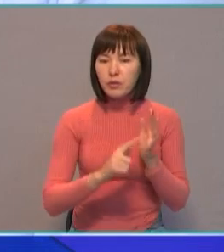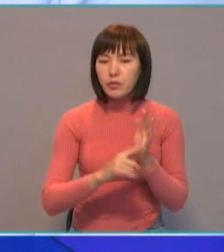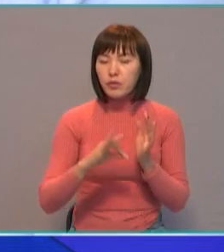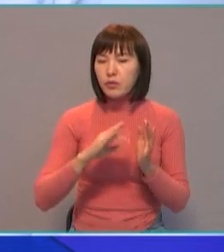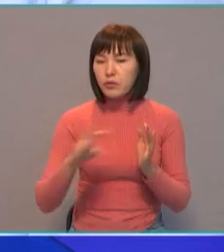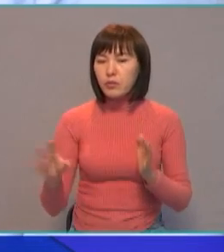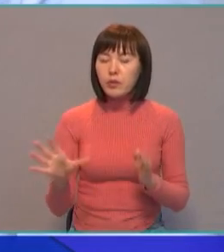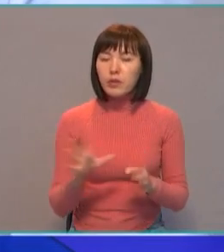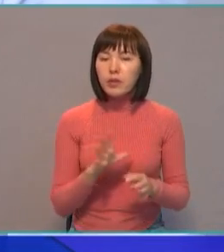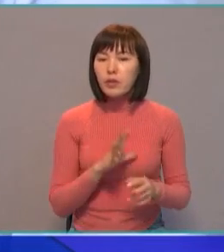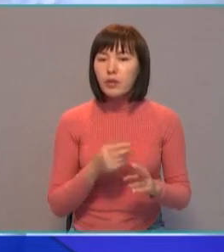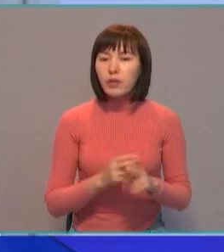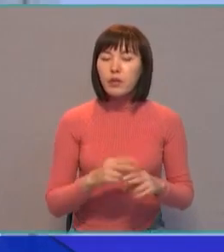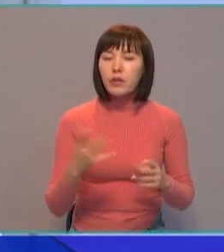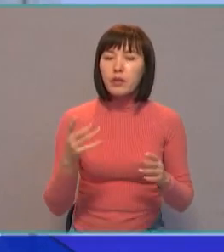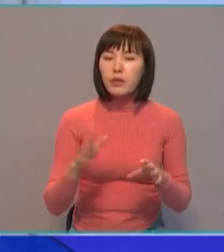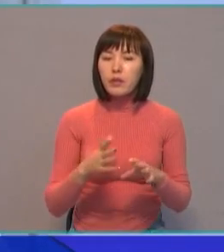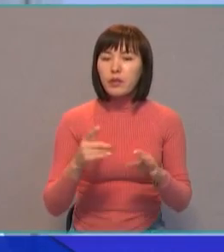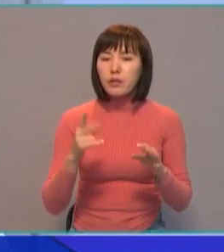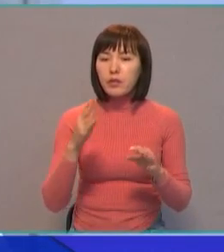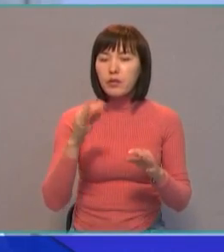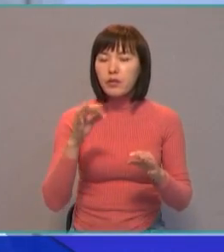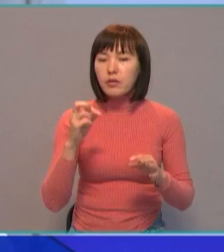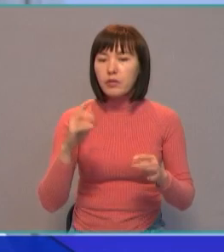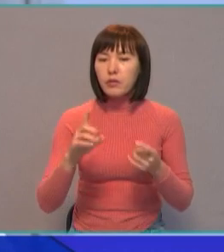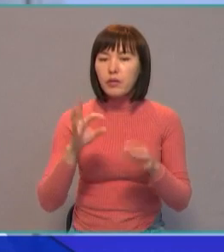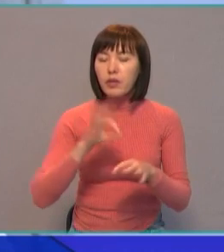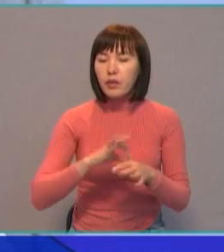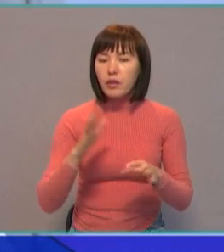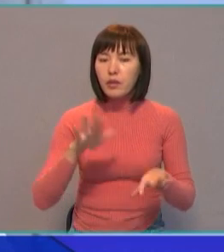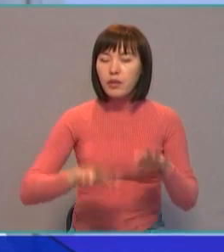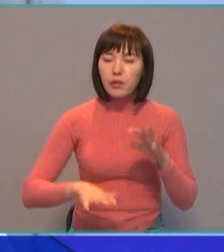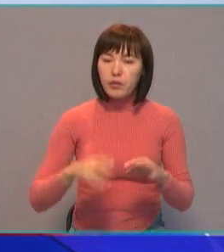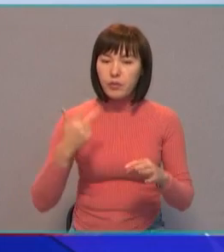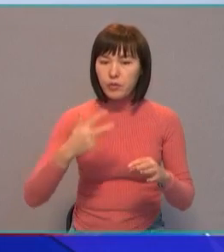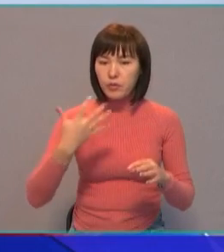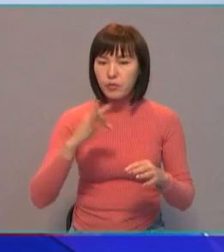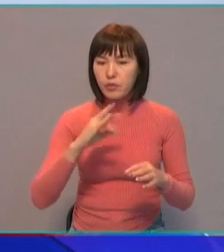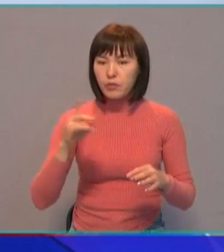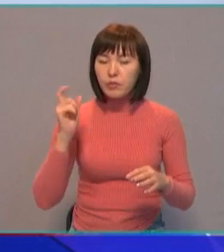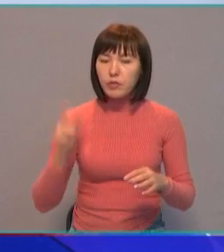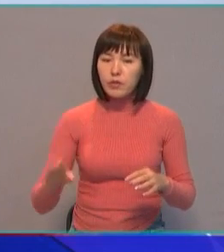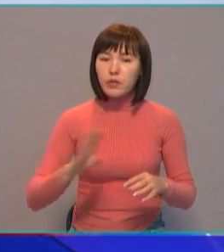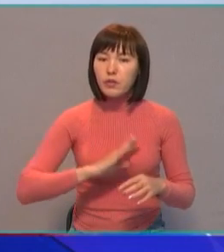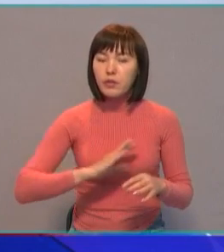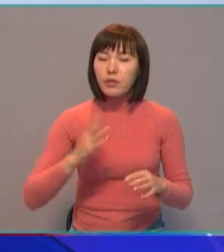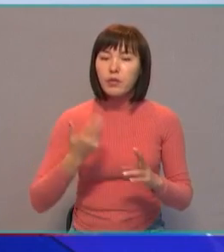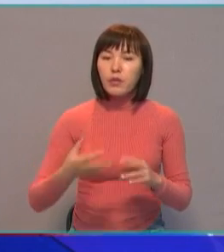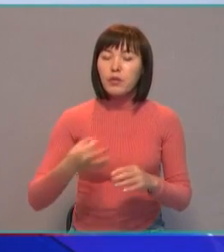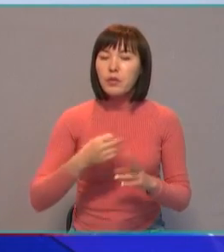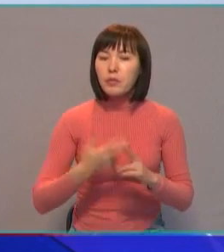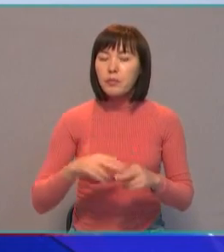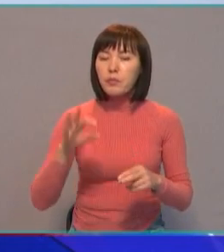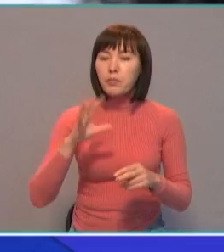77 миллионнан асып жығылады. Олардың қатарында житс пен ілеспелі аурулар салдарынан 35 миллион адам көз жұмған. Ал облыста